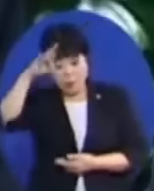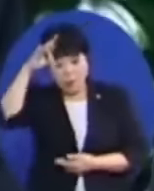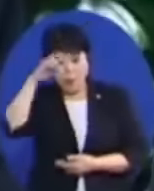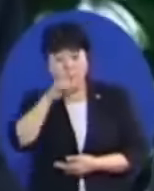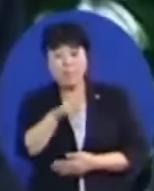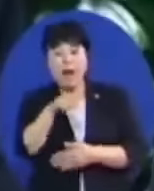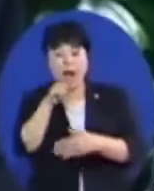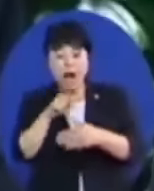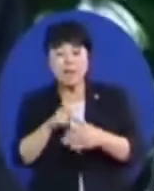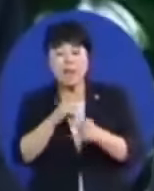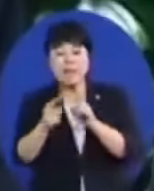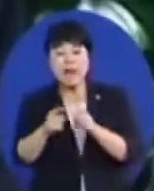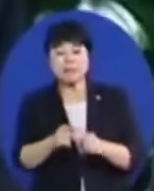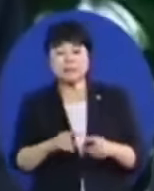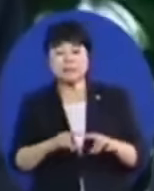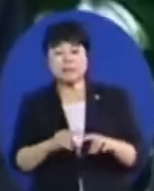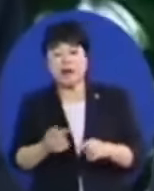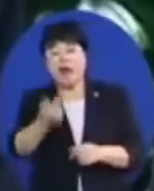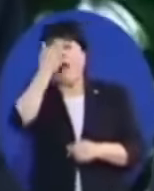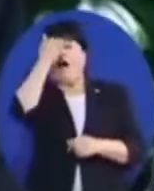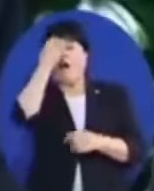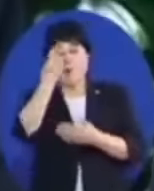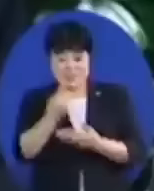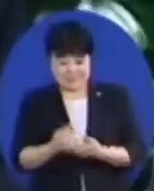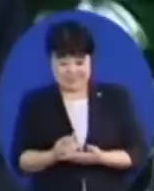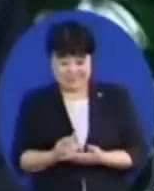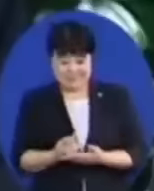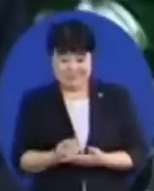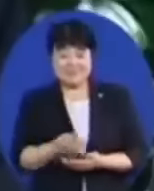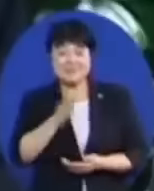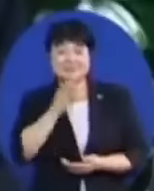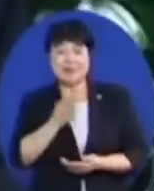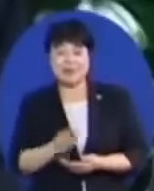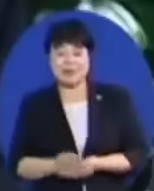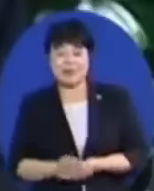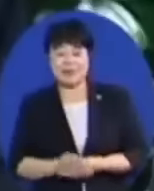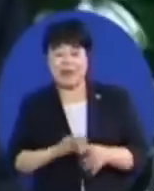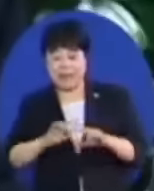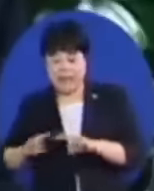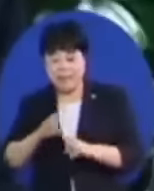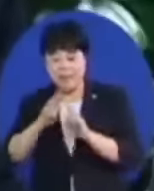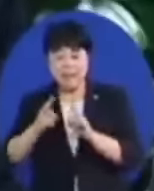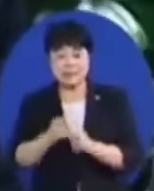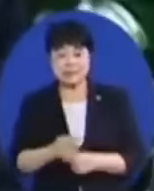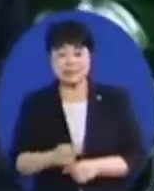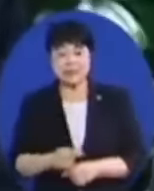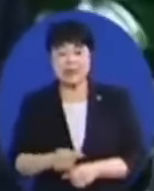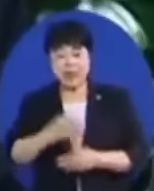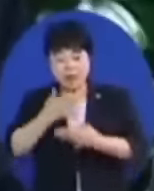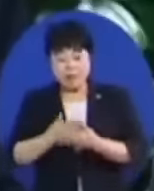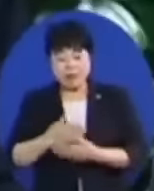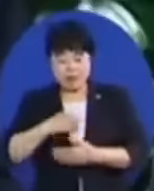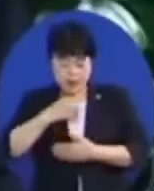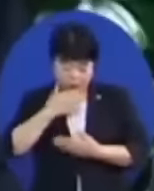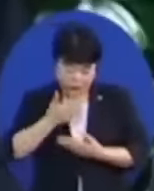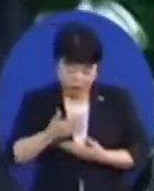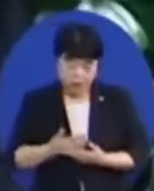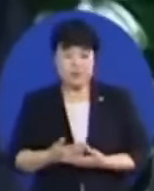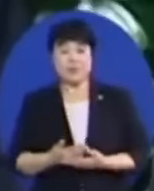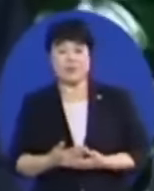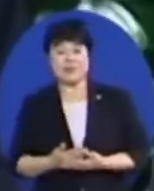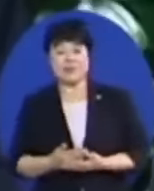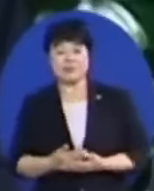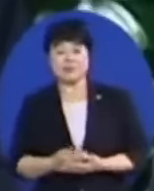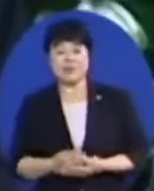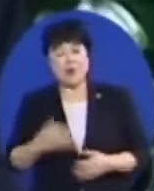마음속에 이 말씀이 로고스와 레마가 된 것입니다. 그래서 이 레마를 받아 마음의 감동을 느끼고 몸을